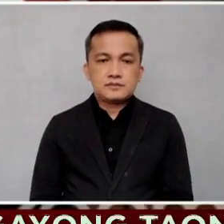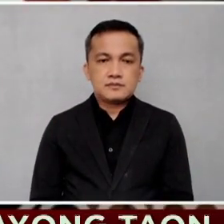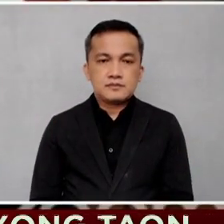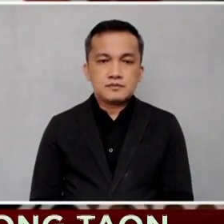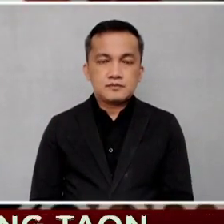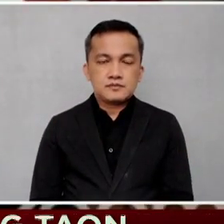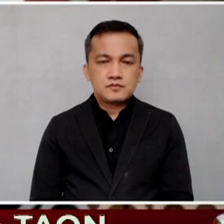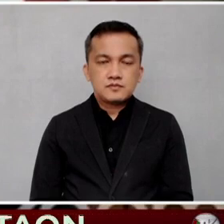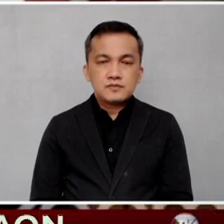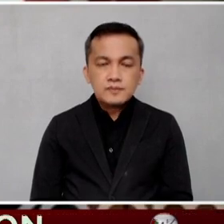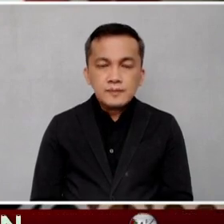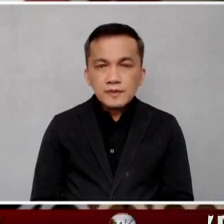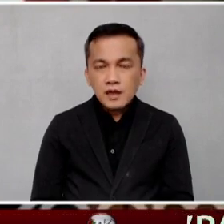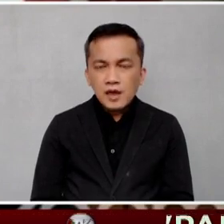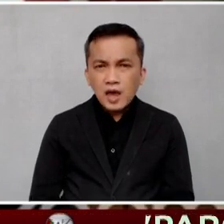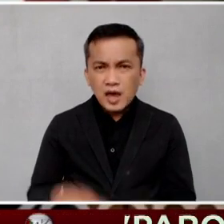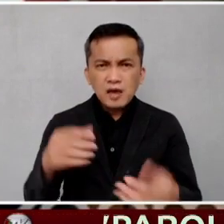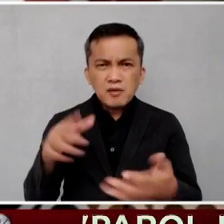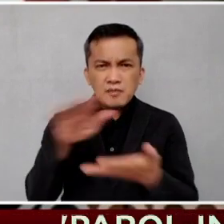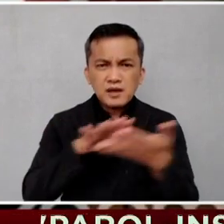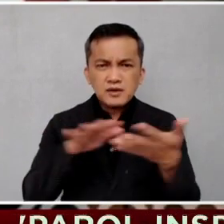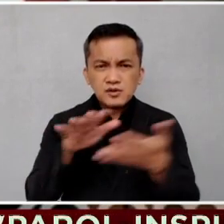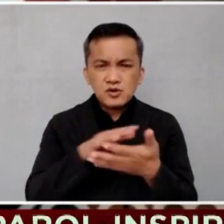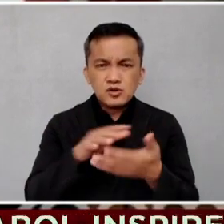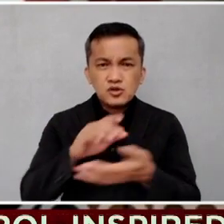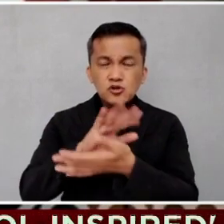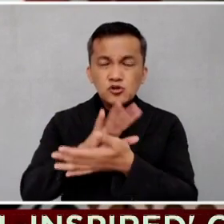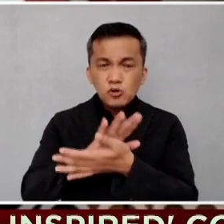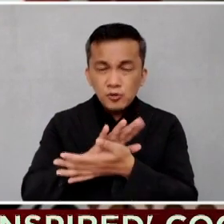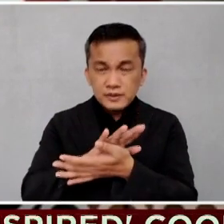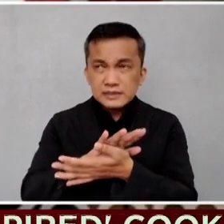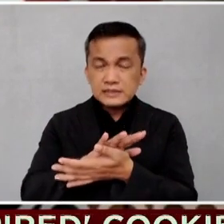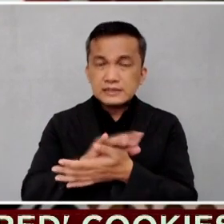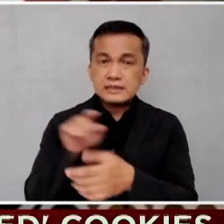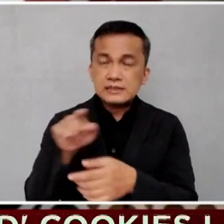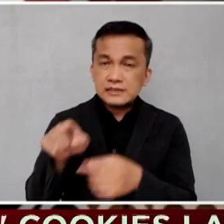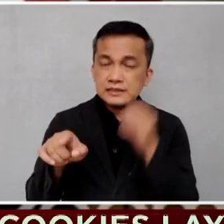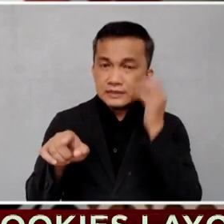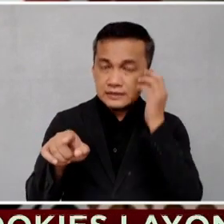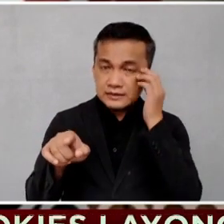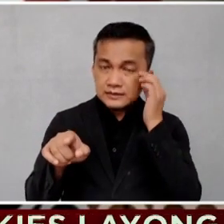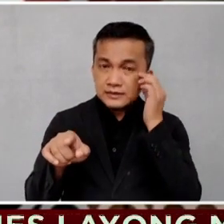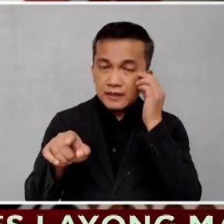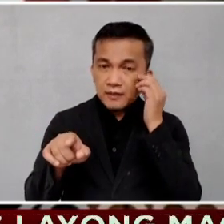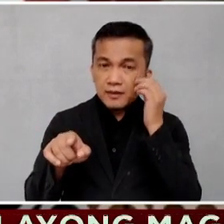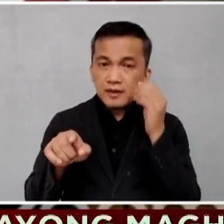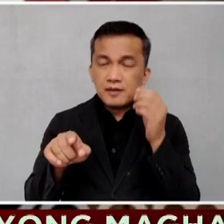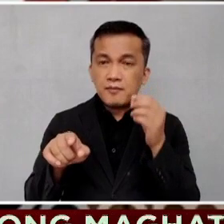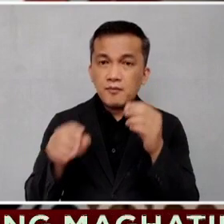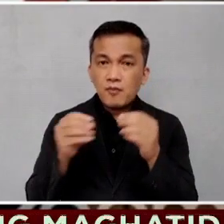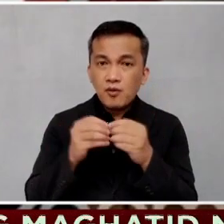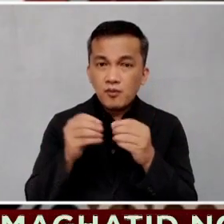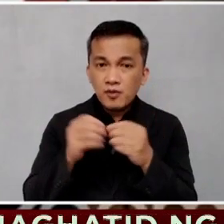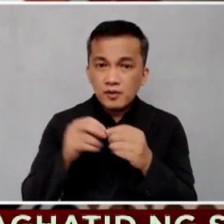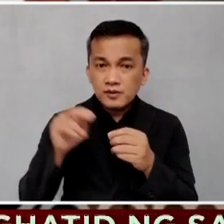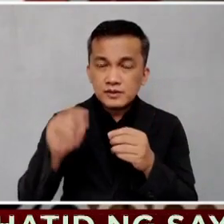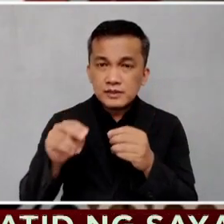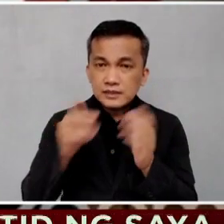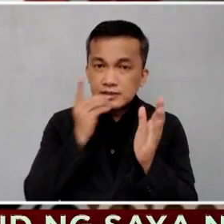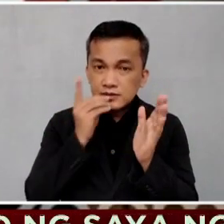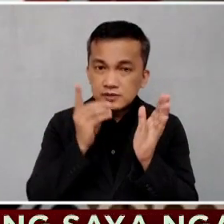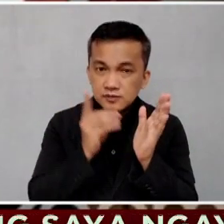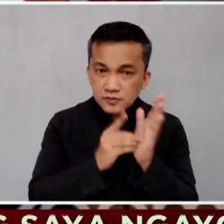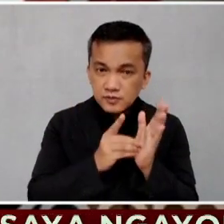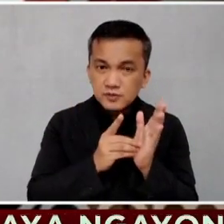Ang komplikado po kasi sa COVID-19, mas kailangan niya ng datos na may first